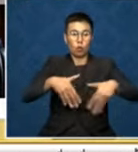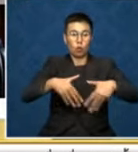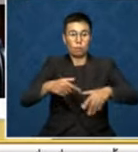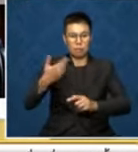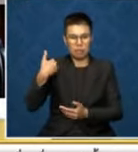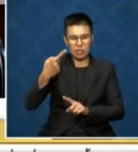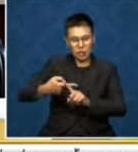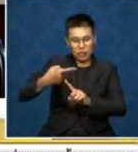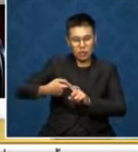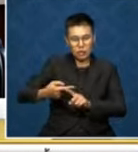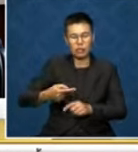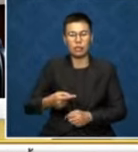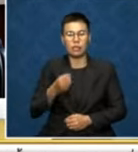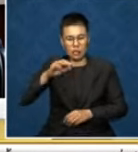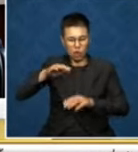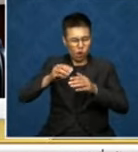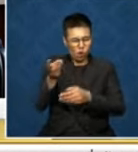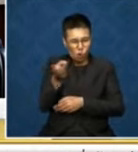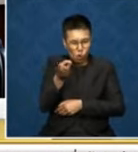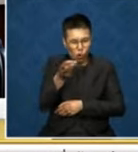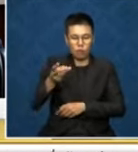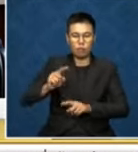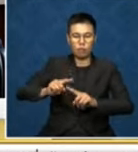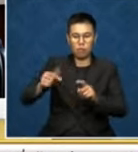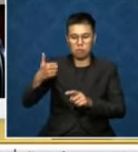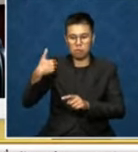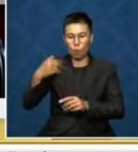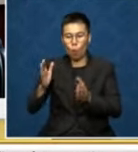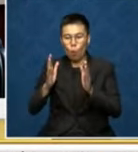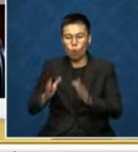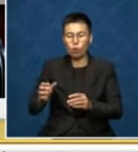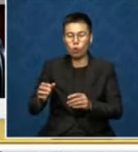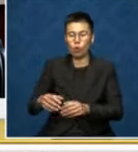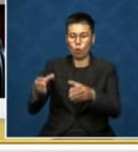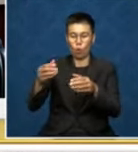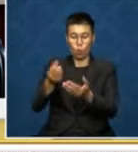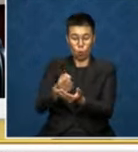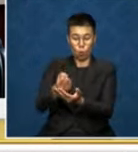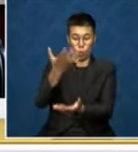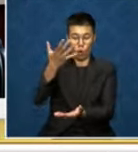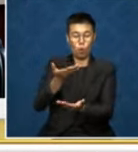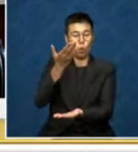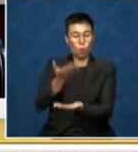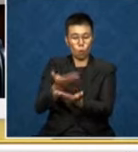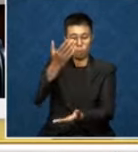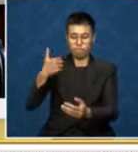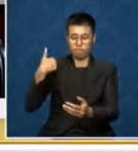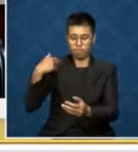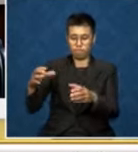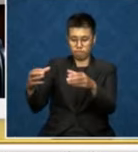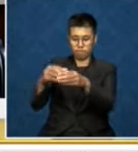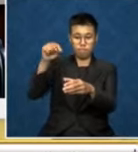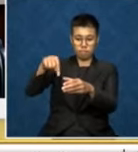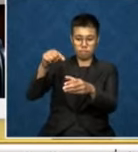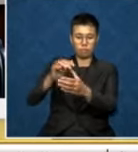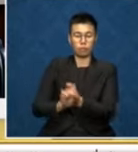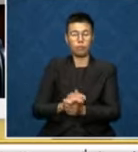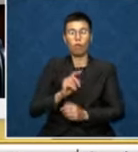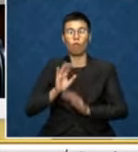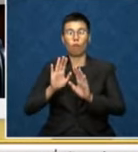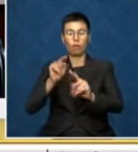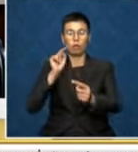ระจายรวยกระจุกฝากท่านประธานถึงกราบเรียนถึงท่านนายกรัฐมนตรีเพื่อเตรียมหามาตรการรองรับปัญหาใหญ่ๆ3เรื่องดังกล่าวเพรา